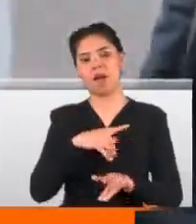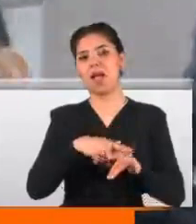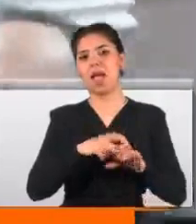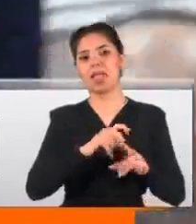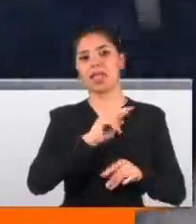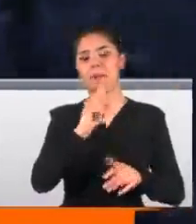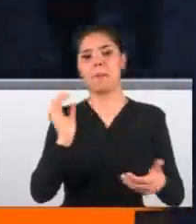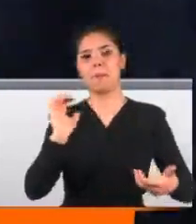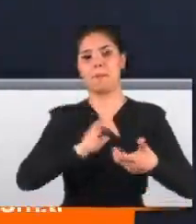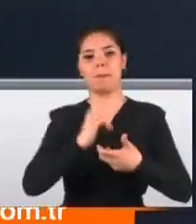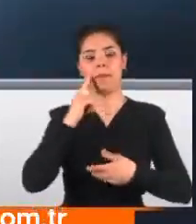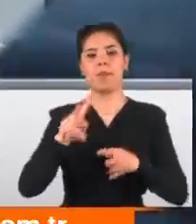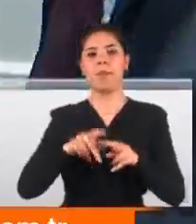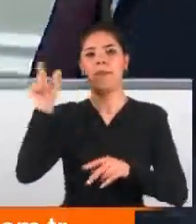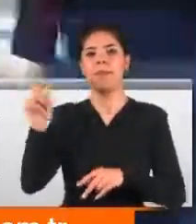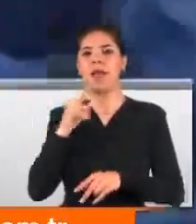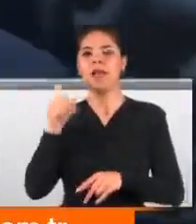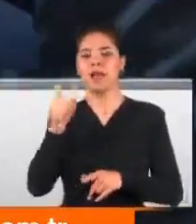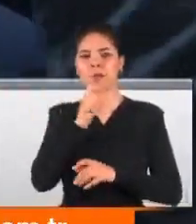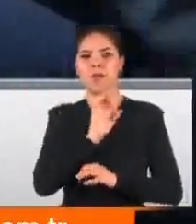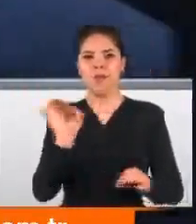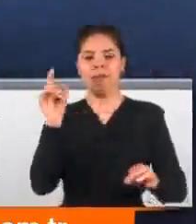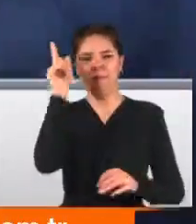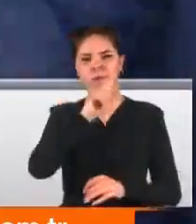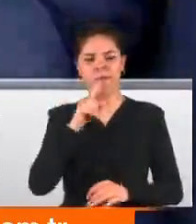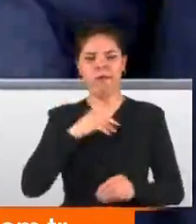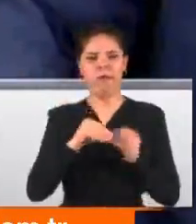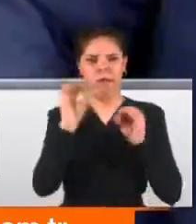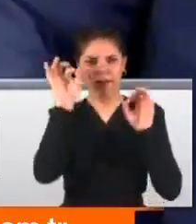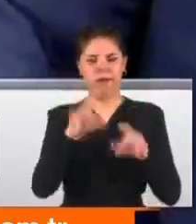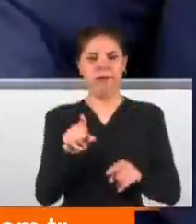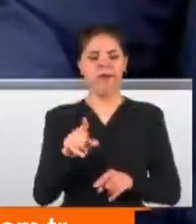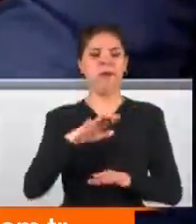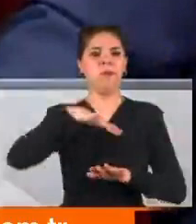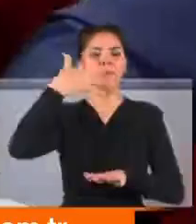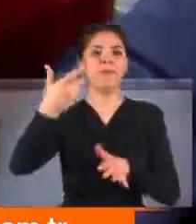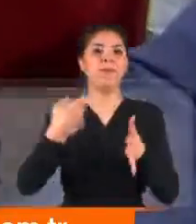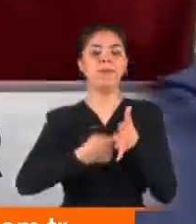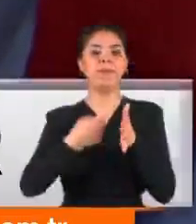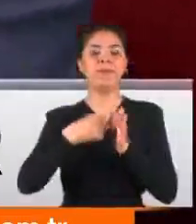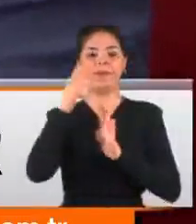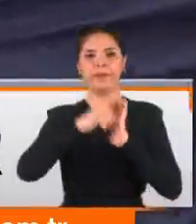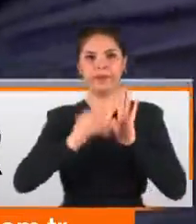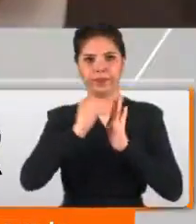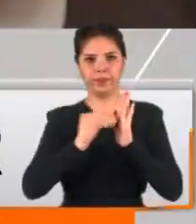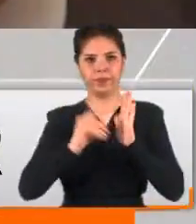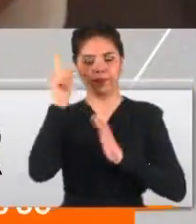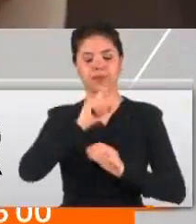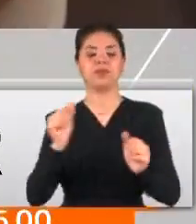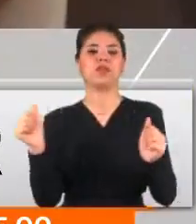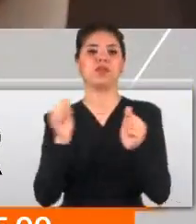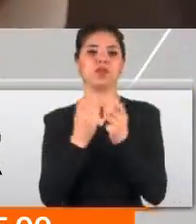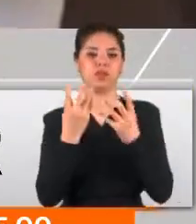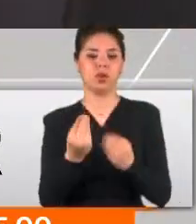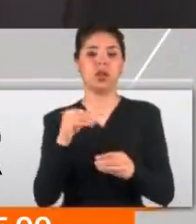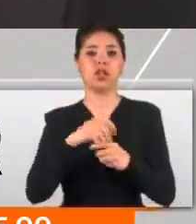yapılan koalisyona Akşener'in sessiz kalmasıyla başlayan kriz, skandal isimlerin aday gösterilmesiyle tavan yaptı. İçişleri